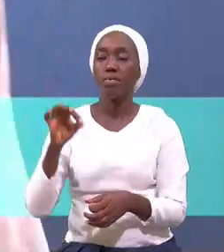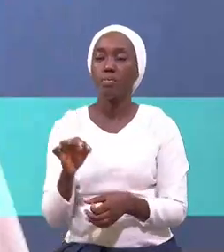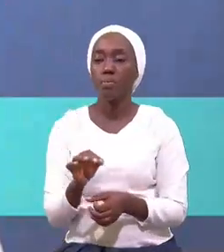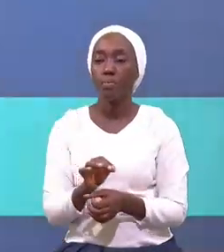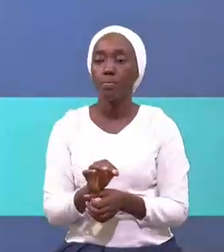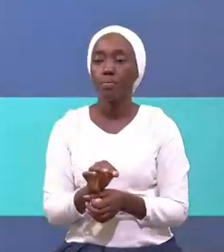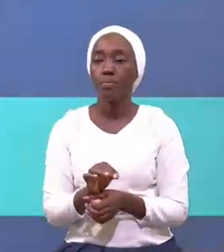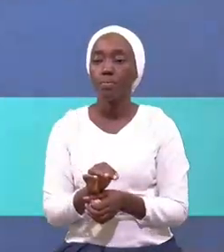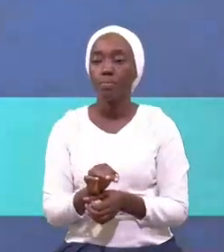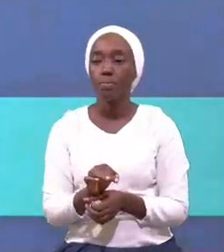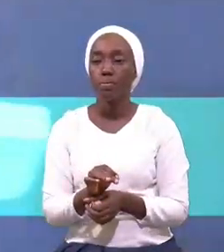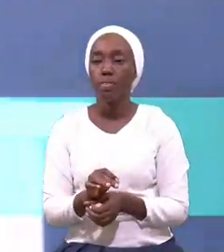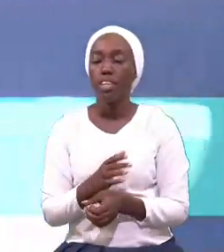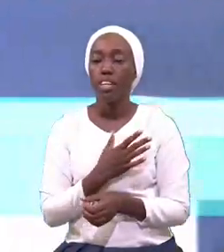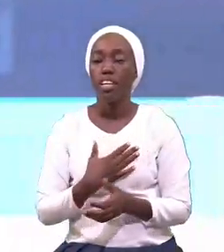N'attristez pas l'esprit.